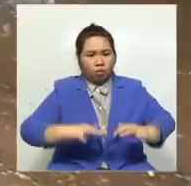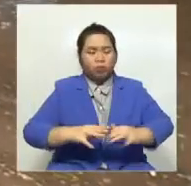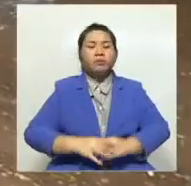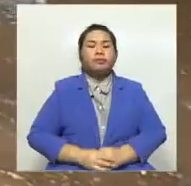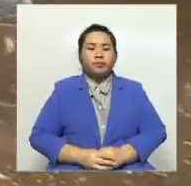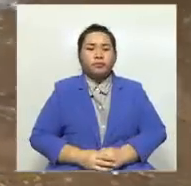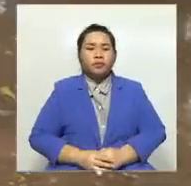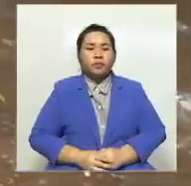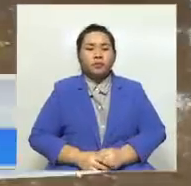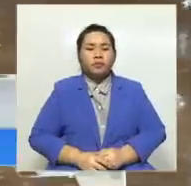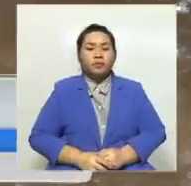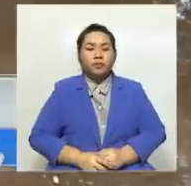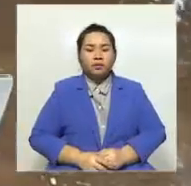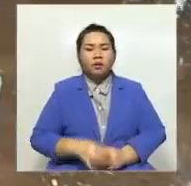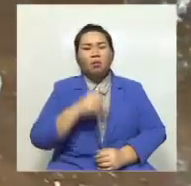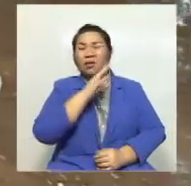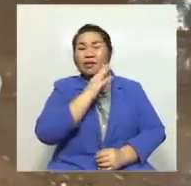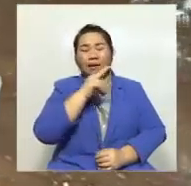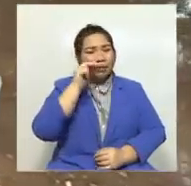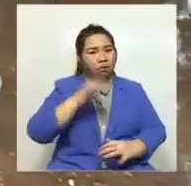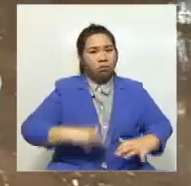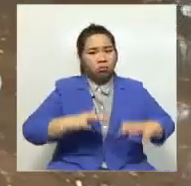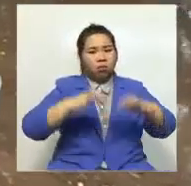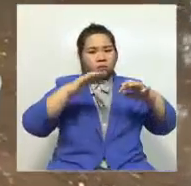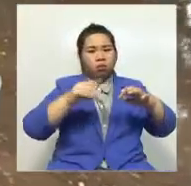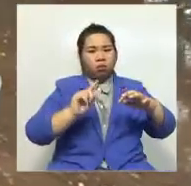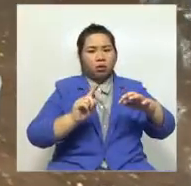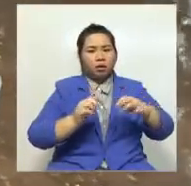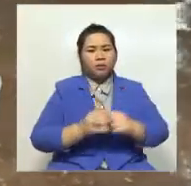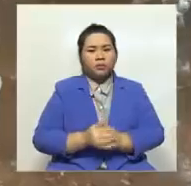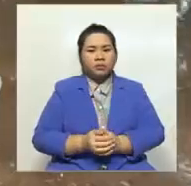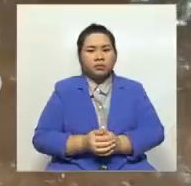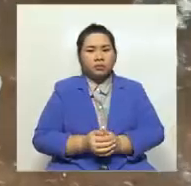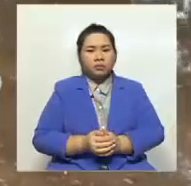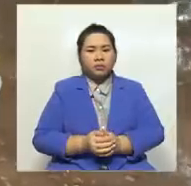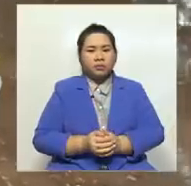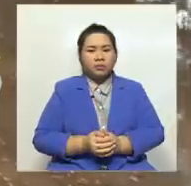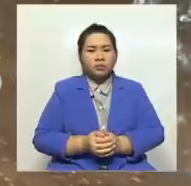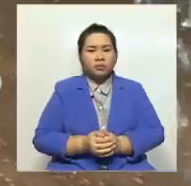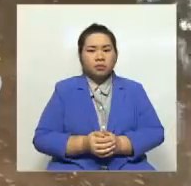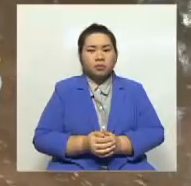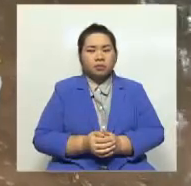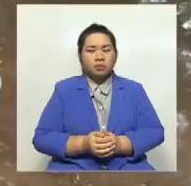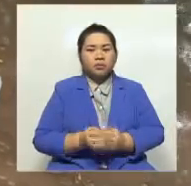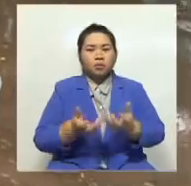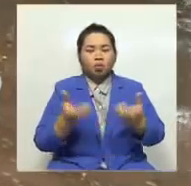ก็มันท่วมคักๆกับพวกกระมวลยังกระถิ่มและกระอาสะโคดนี่นะขึ้นเพื่อนเราเรียนละ